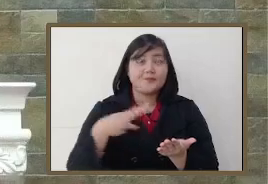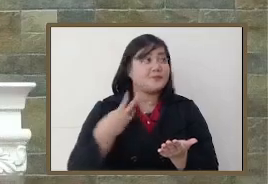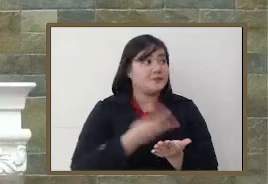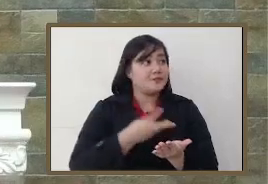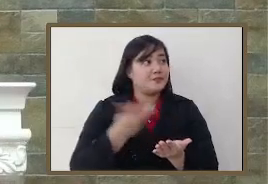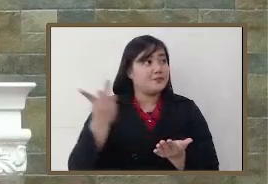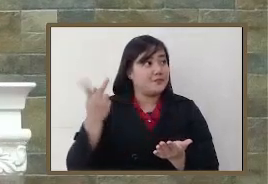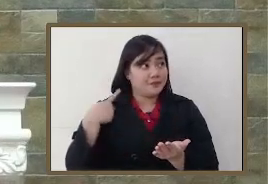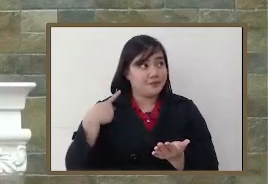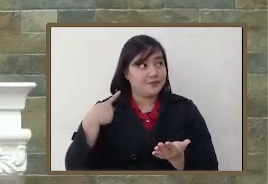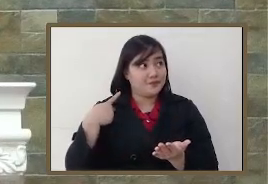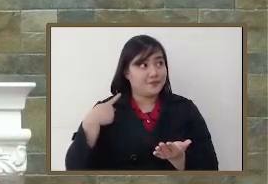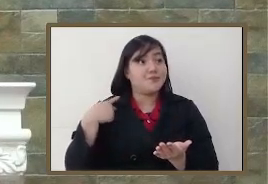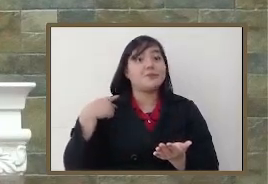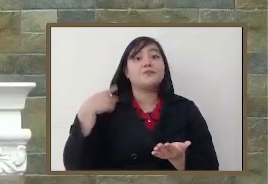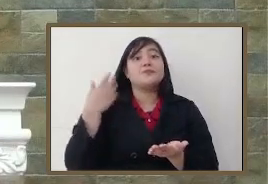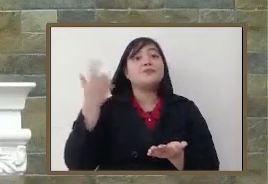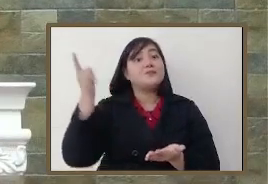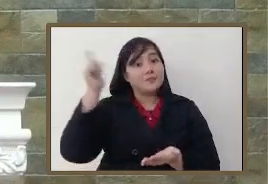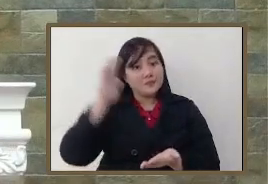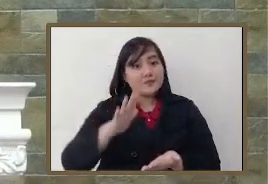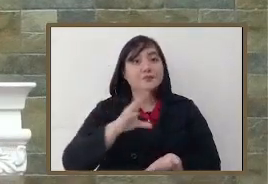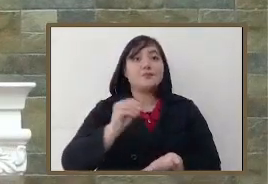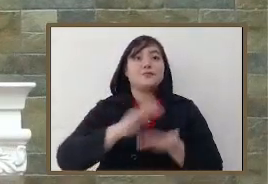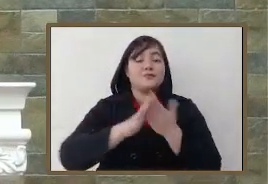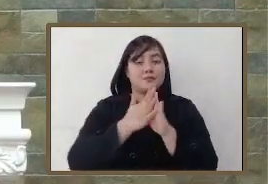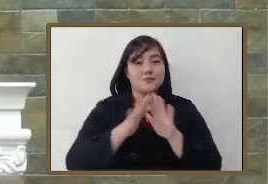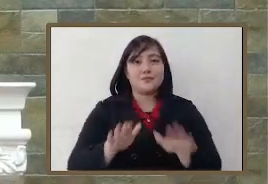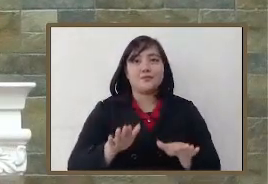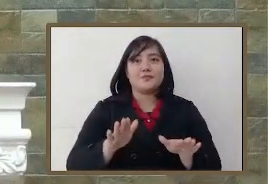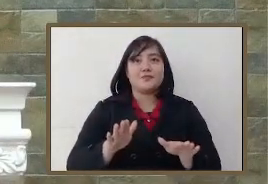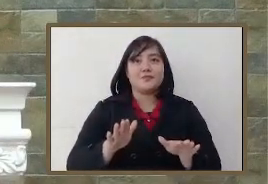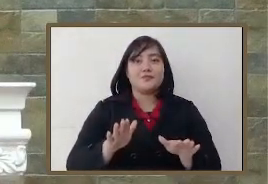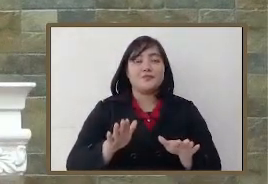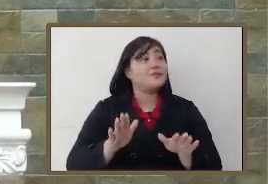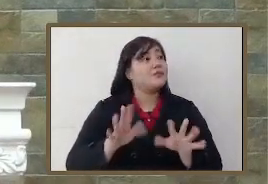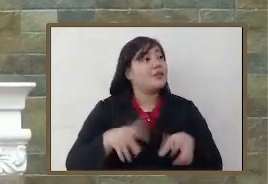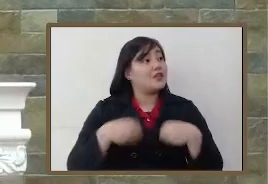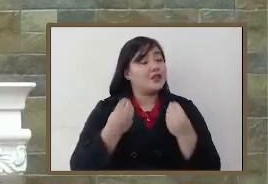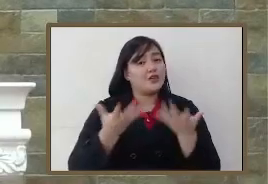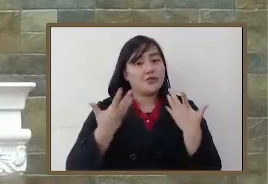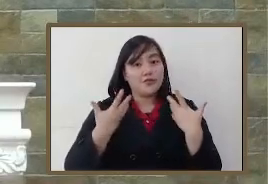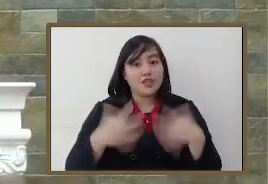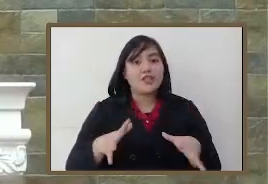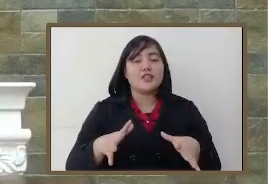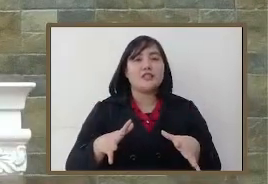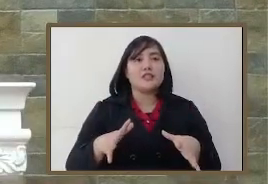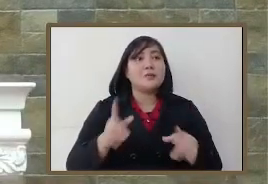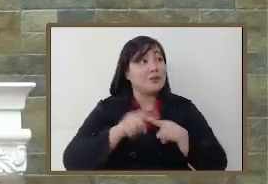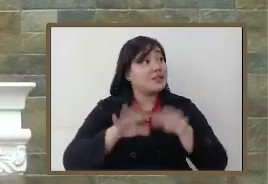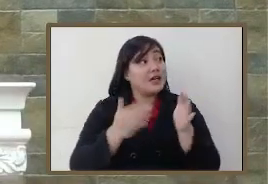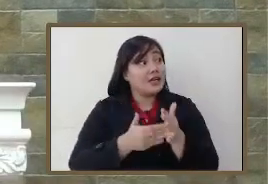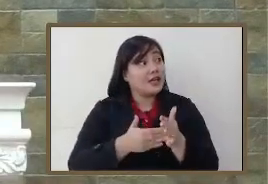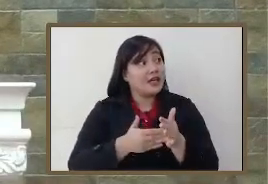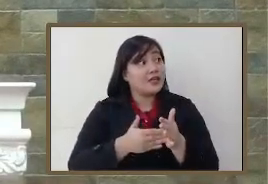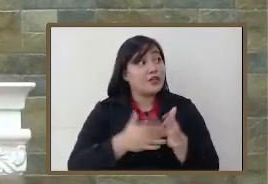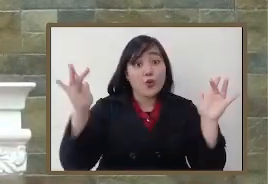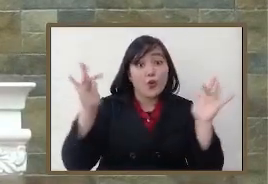what? Grace and peace. It was already given, but it is connected to what?